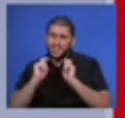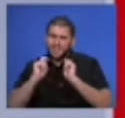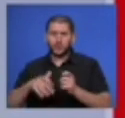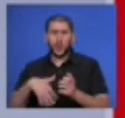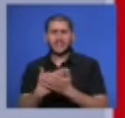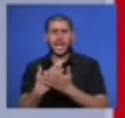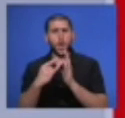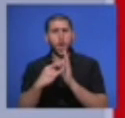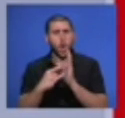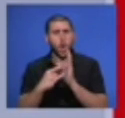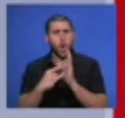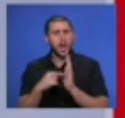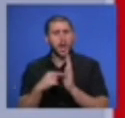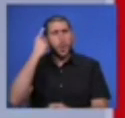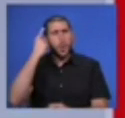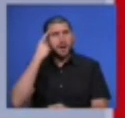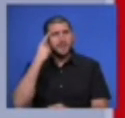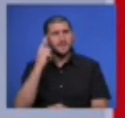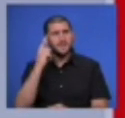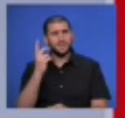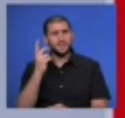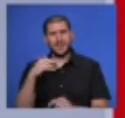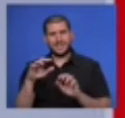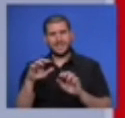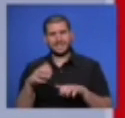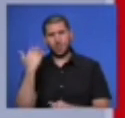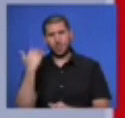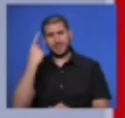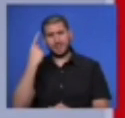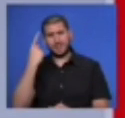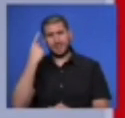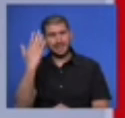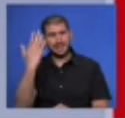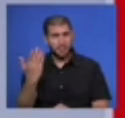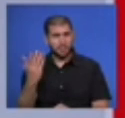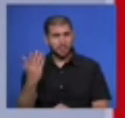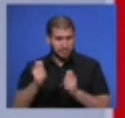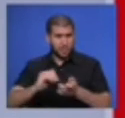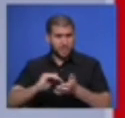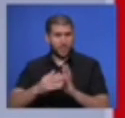חושב שהיה הנציב הקודם שיזם אותה, ותעבירו אותה ביחד